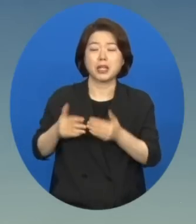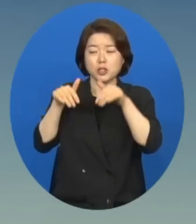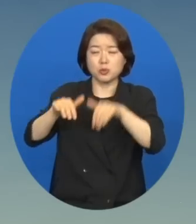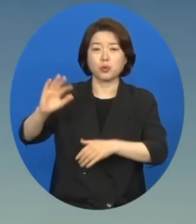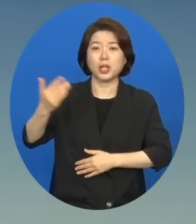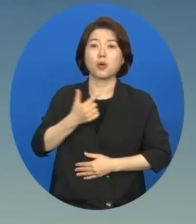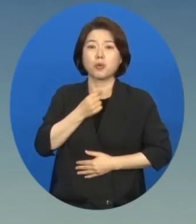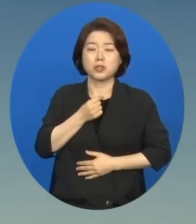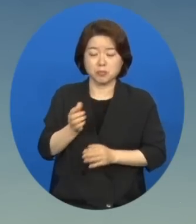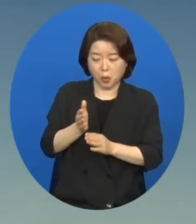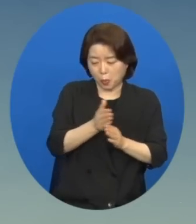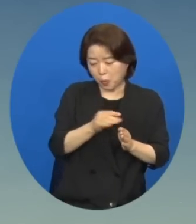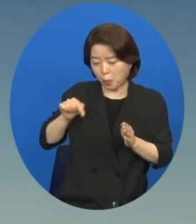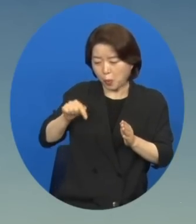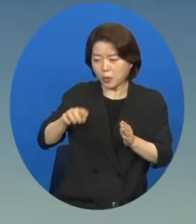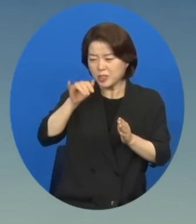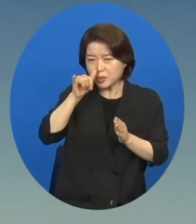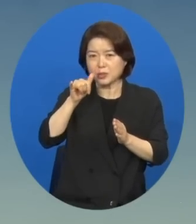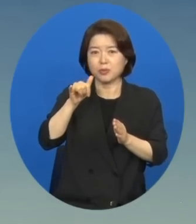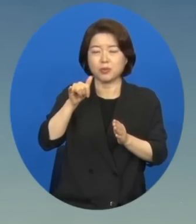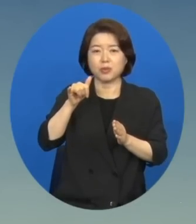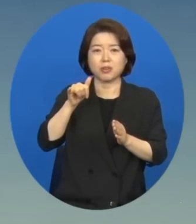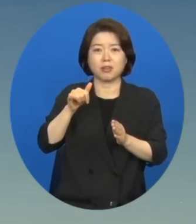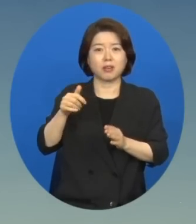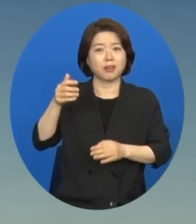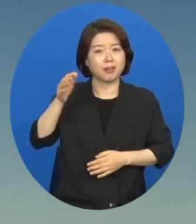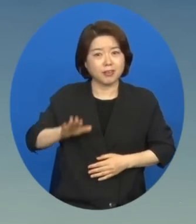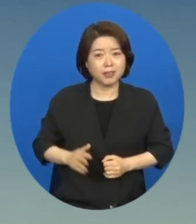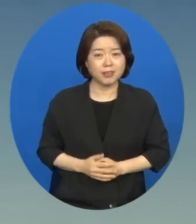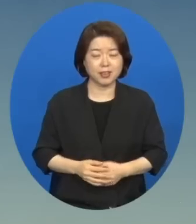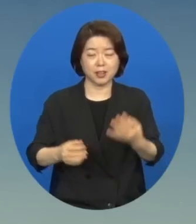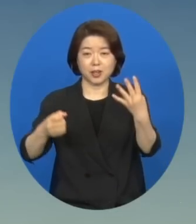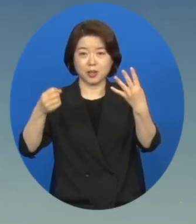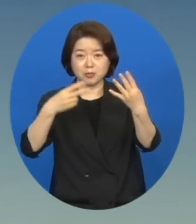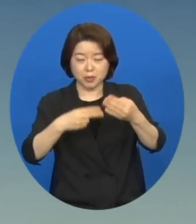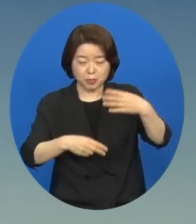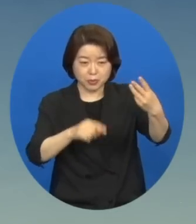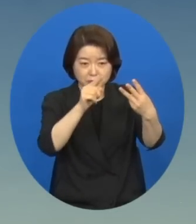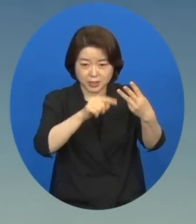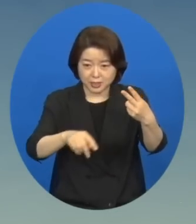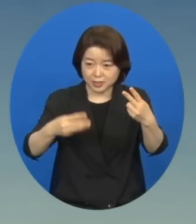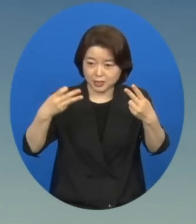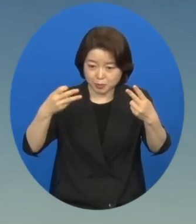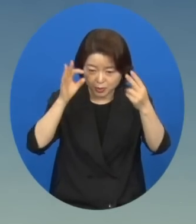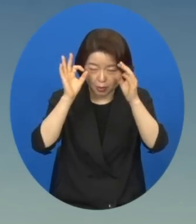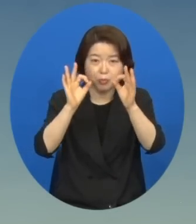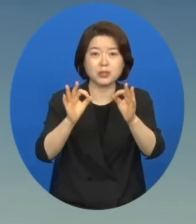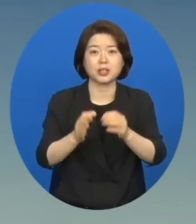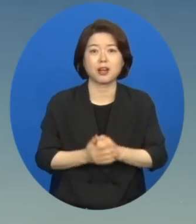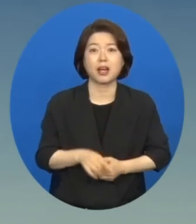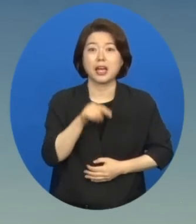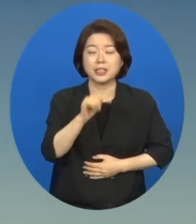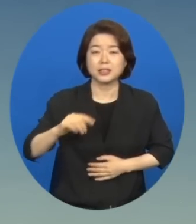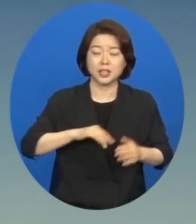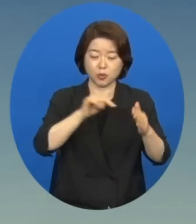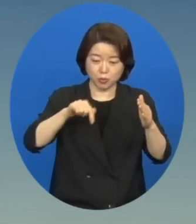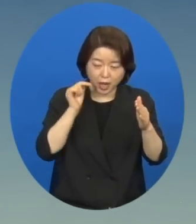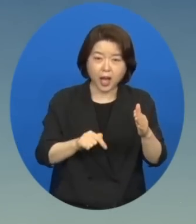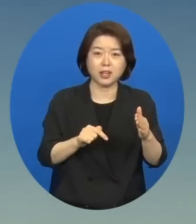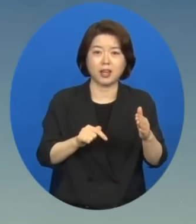제 안에 있었거든요. 그런데 그 빌립보서 2장 13절 말씀에 그것이 우리